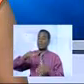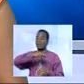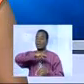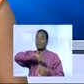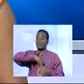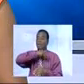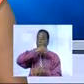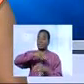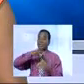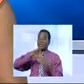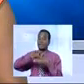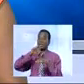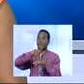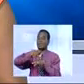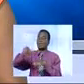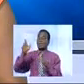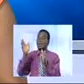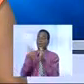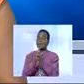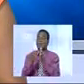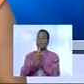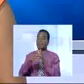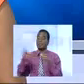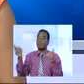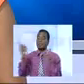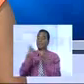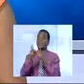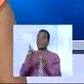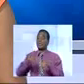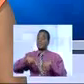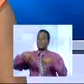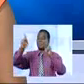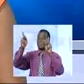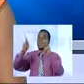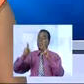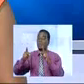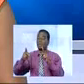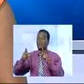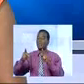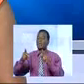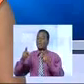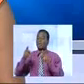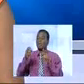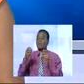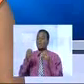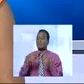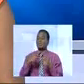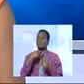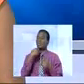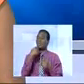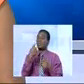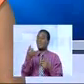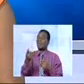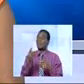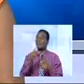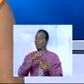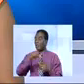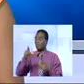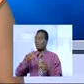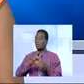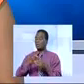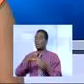dans leur école, rencontre qui leur a permis d'évoquer leurs difficultés. Marie Longoran était